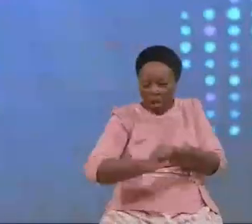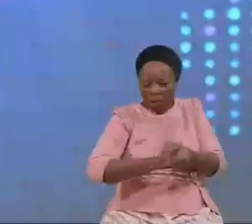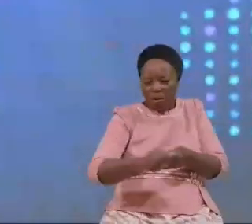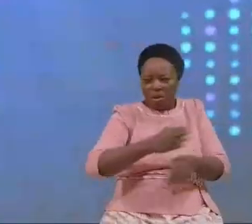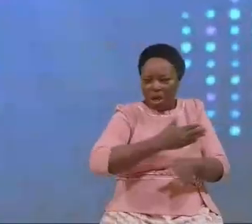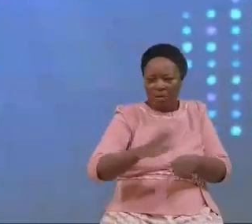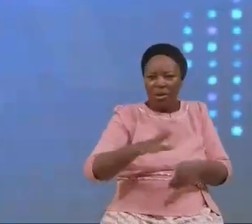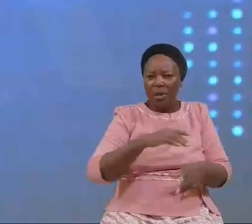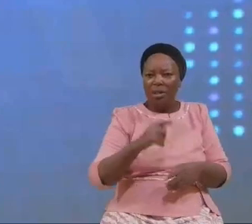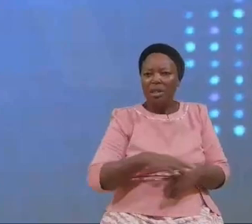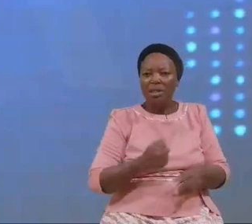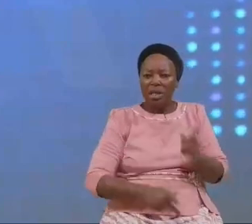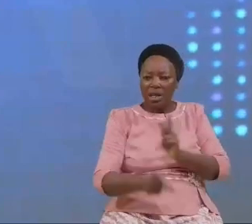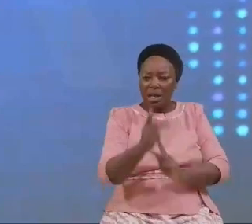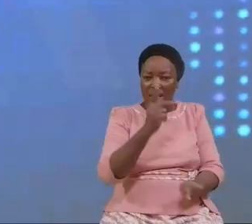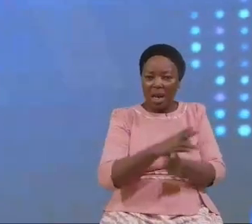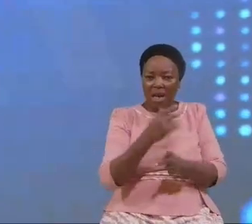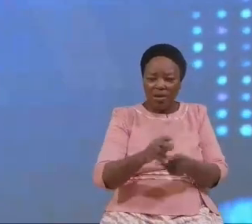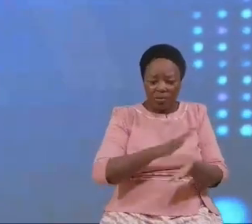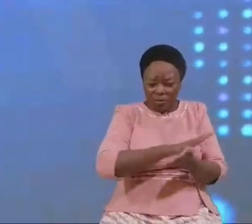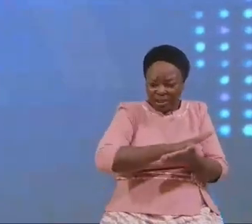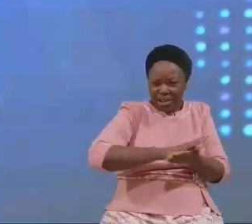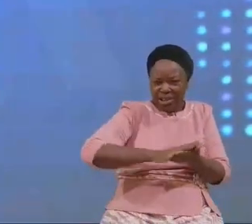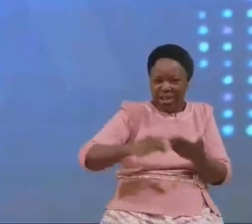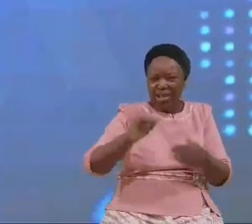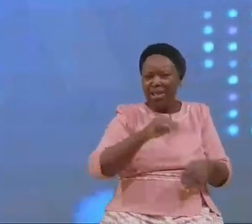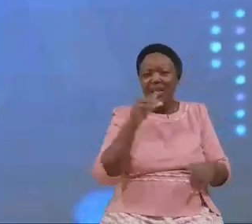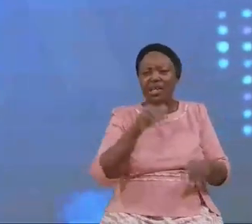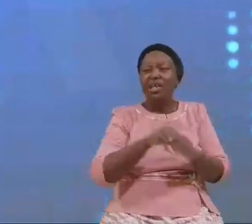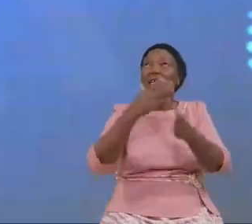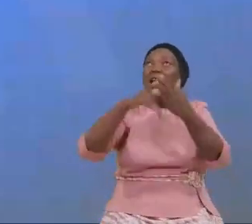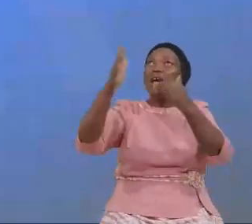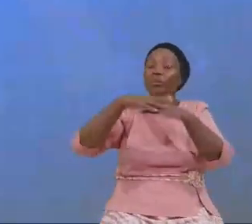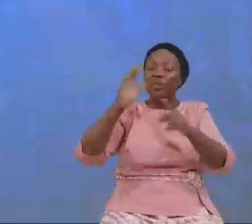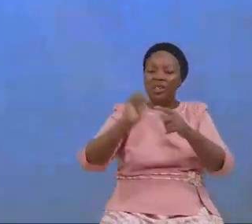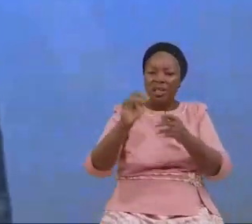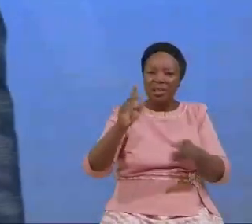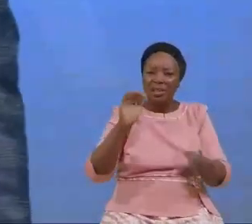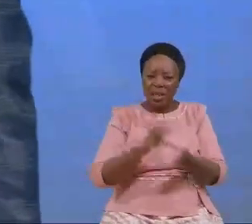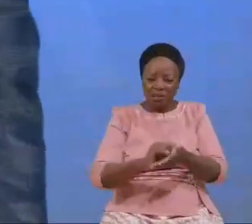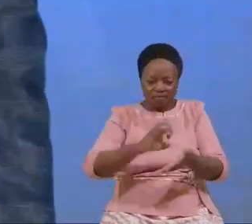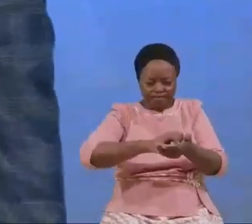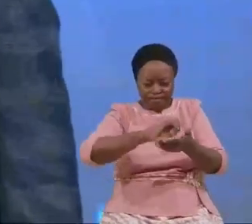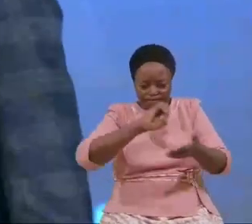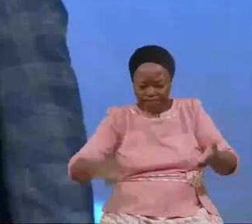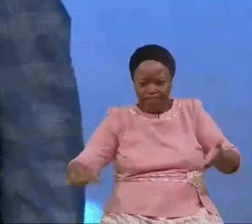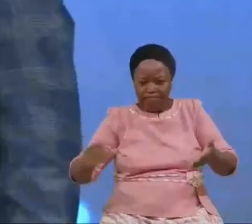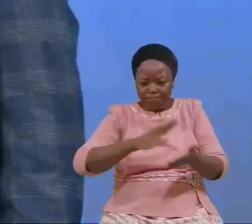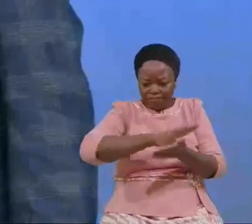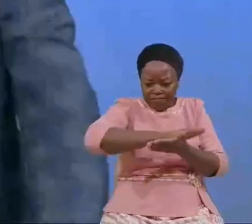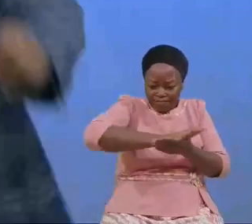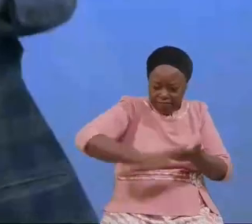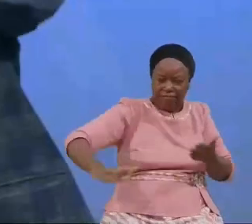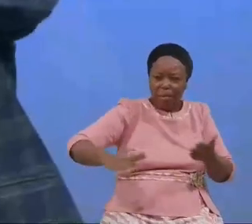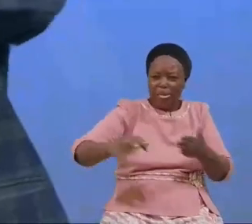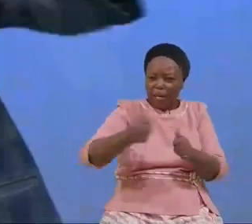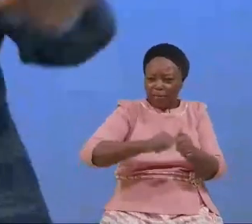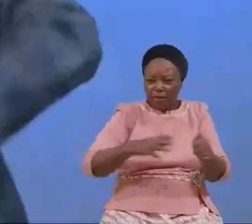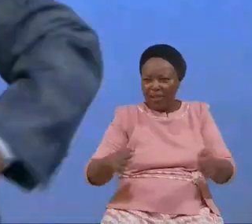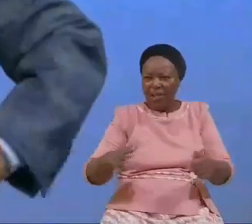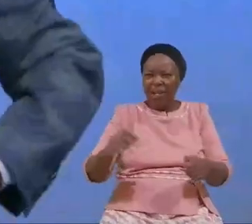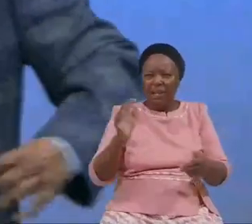a une séance organisée au ciel qui efface qui valait